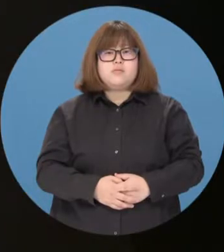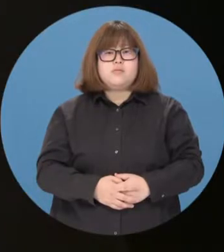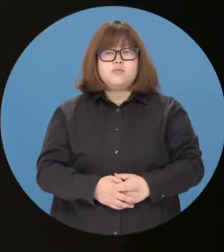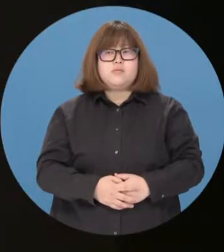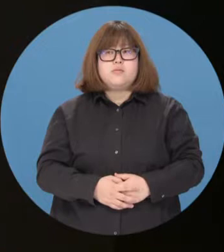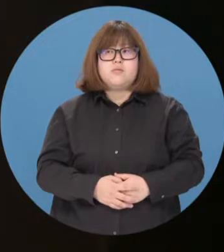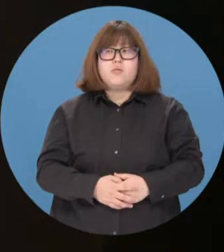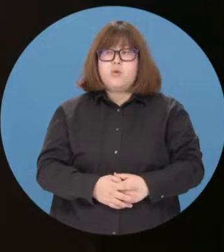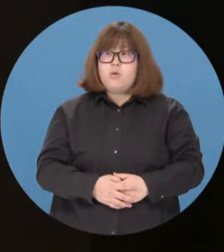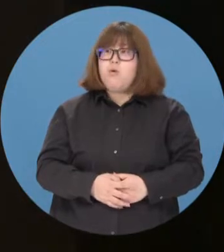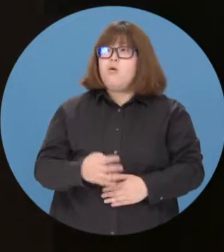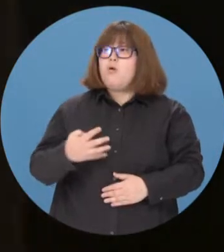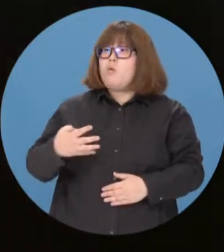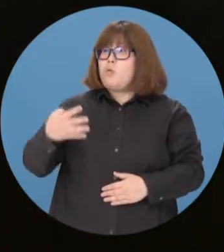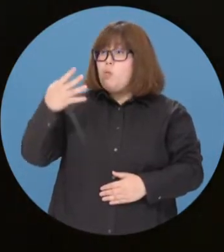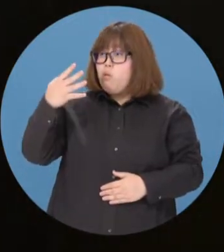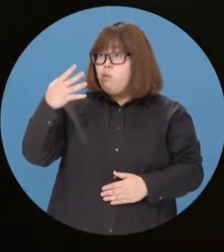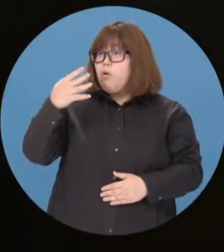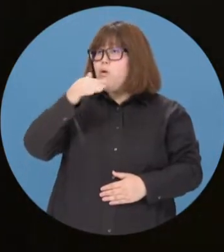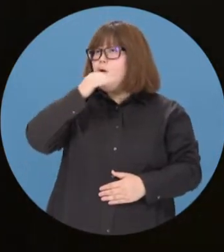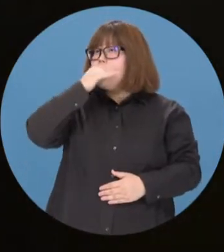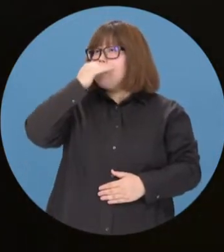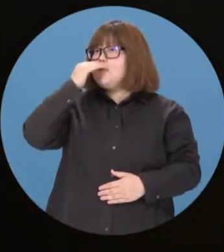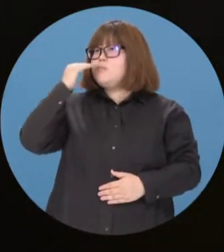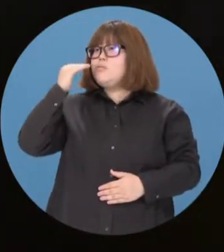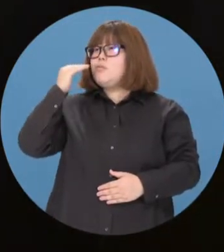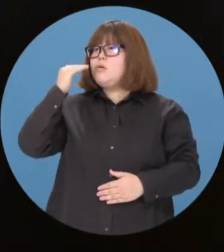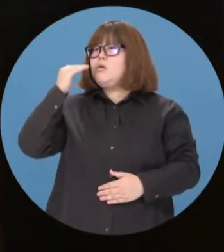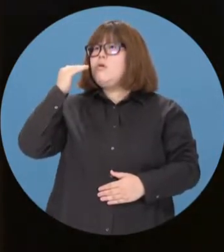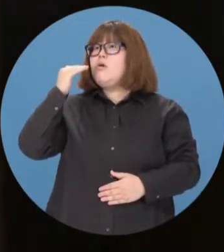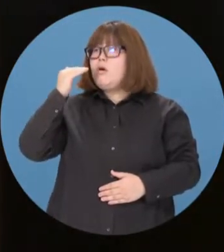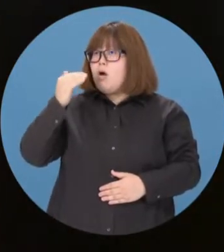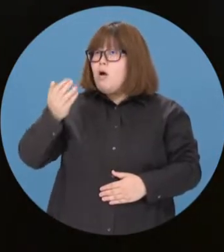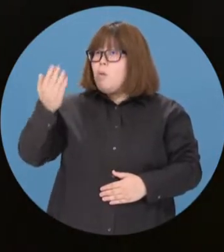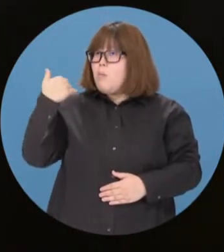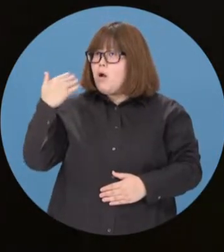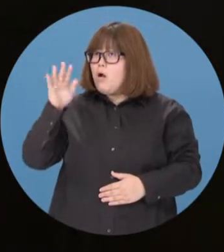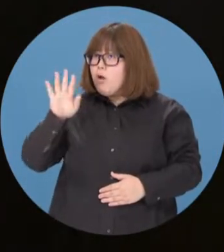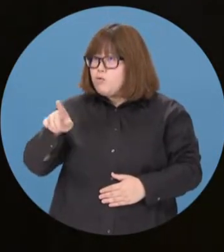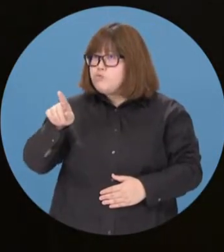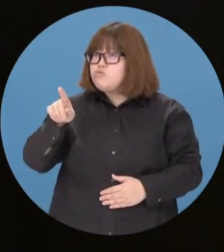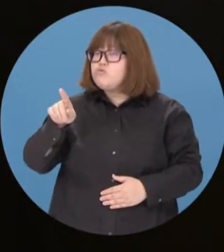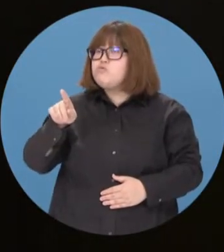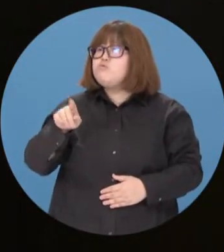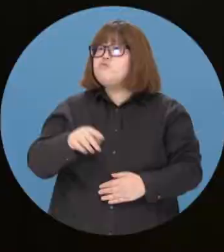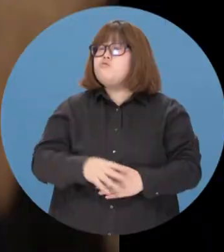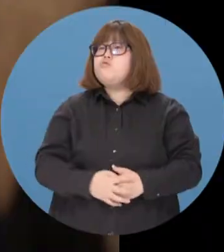あれ4回転ずいぶんゴージャスだな。こんなんだったっけ。